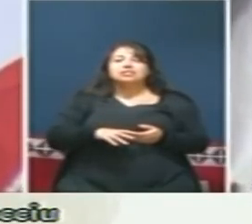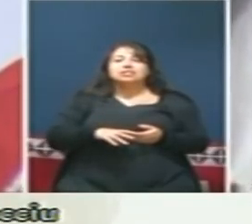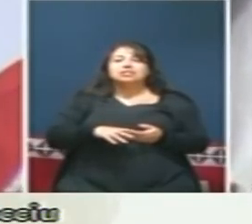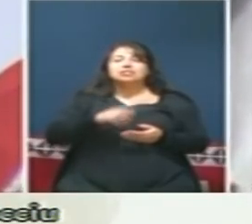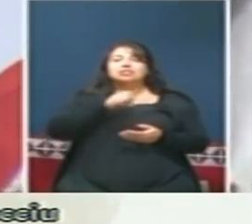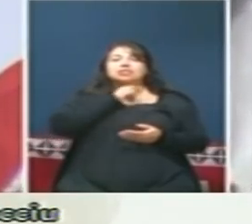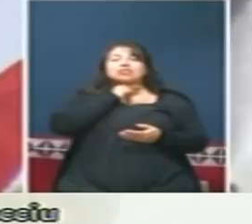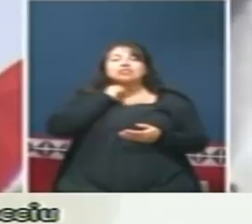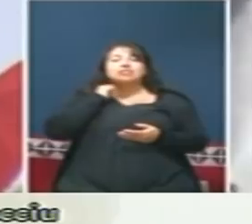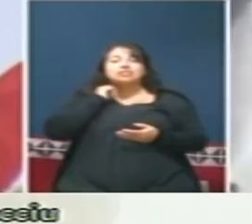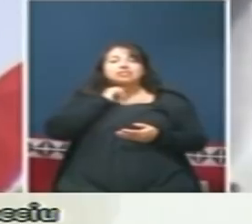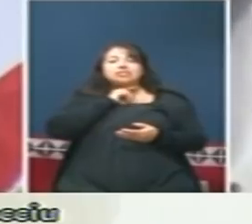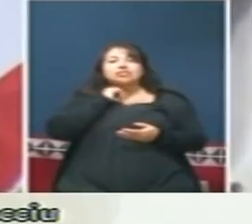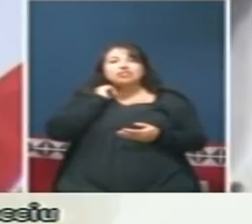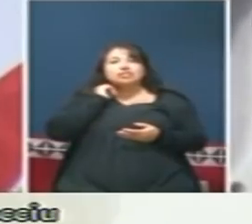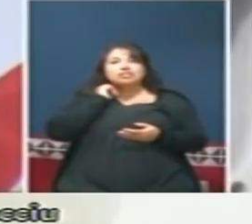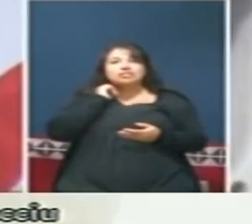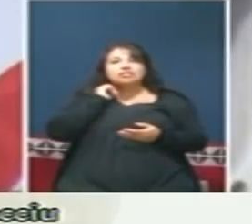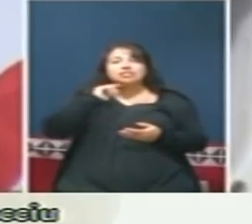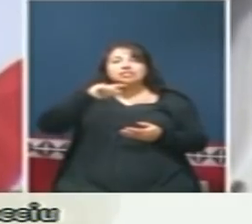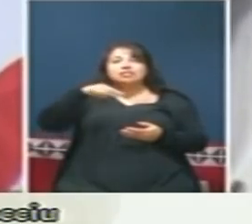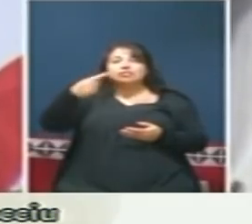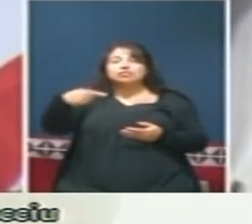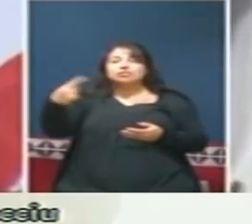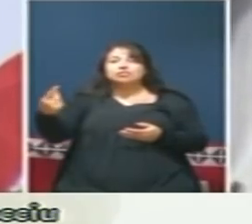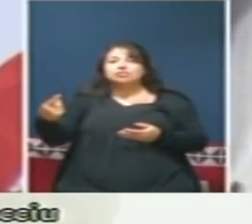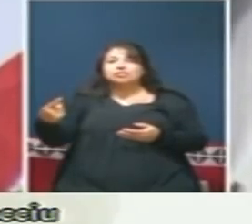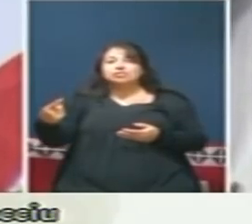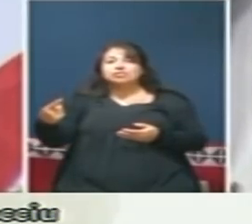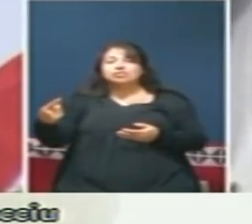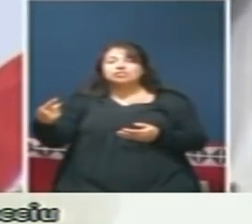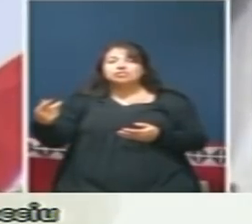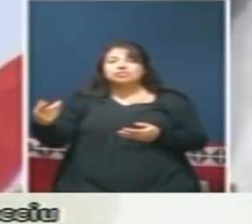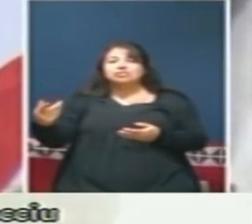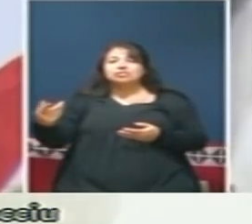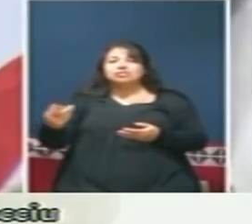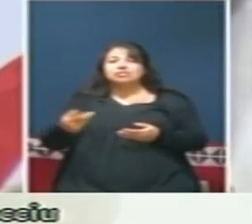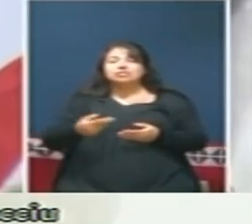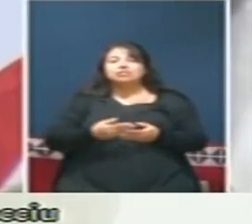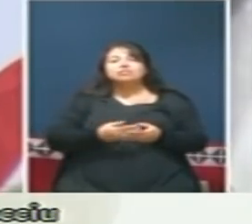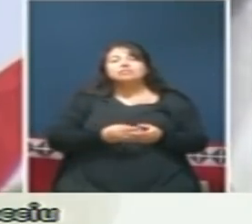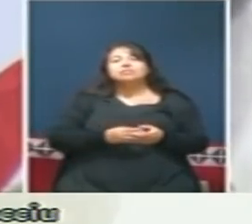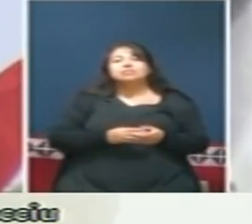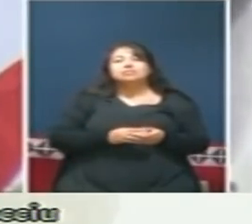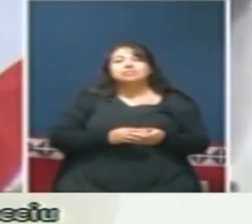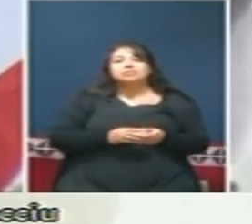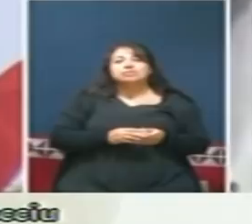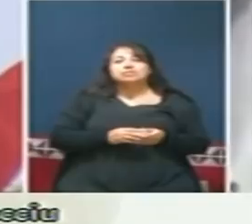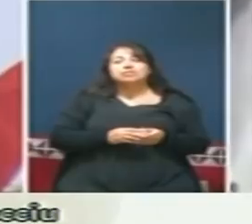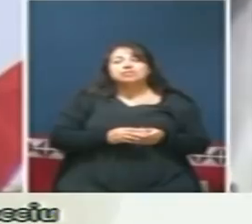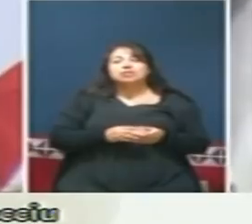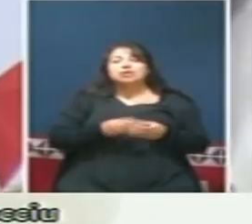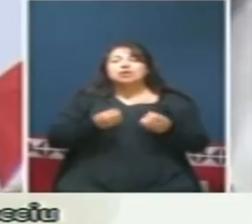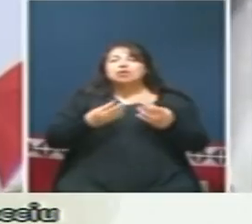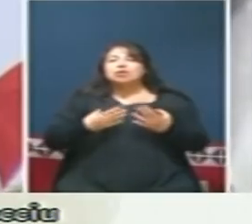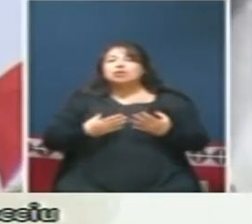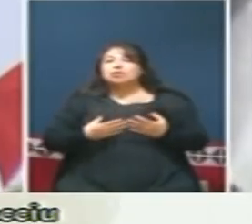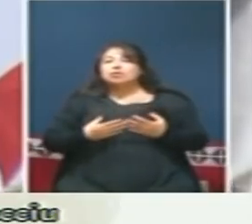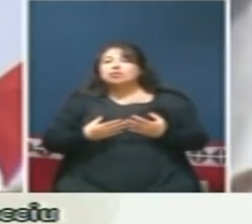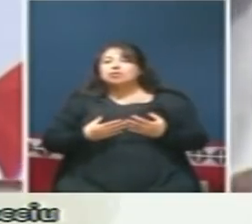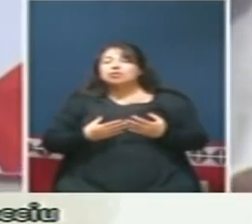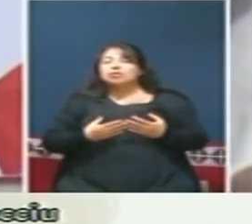votre prêtre de venir ici et de donner sa vie pour ce peuple ici. Parce que c'est un peuple